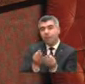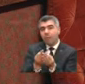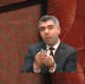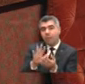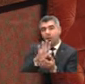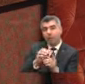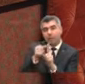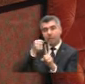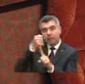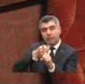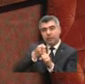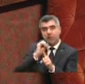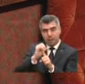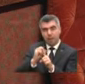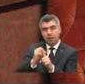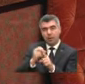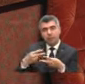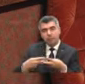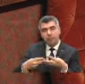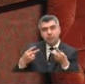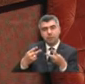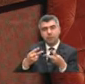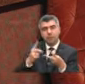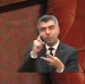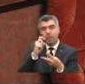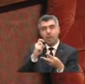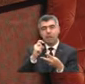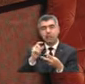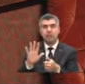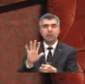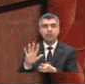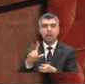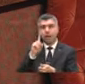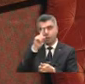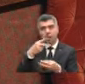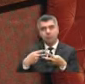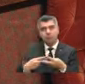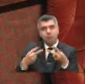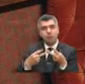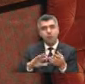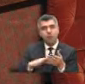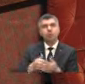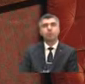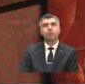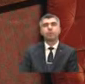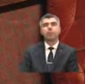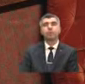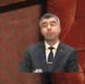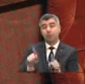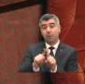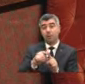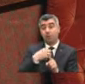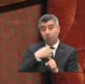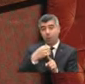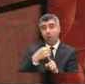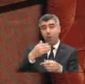عليها واللي غادي يتم تقديمها في يونيو إن شاء الله هي كتاخذ بعين الاعتبار. ونبغي نقول بان المغرب حصل على